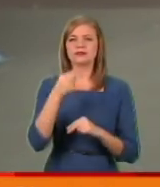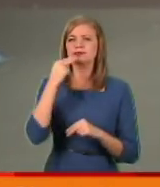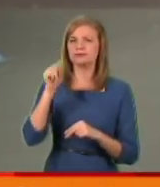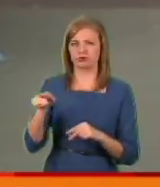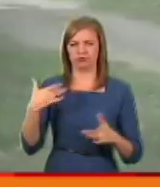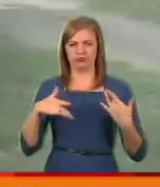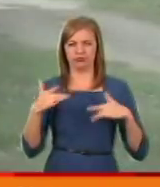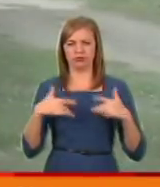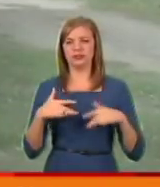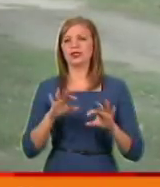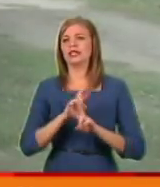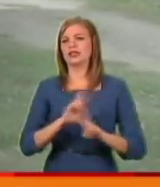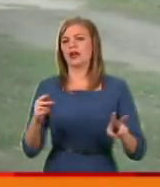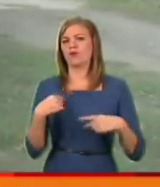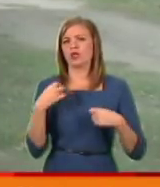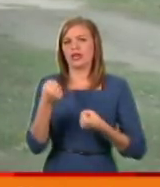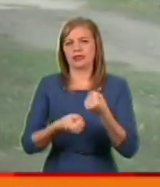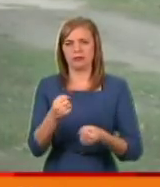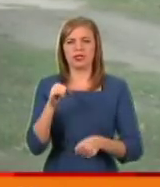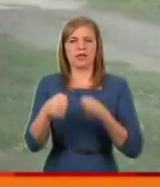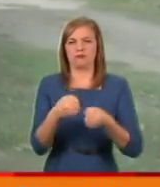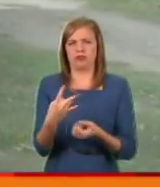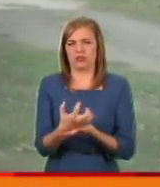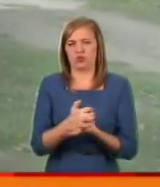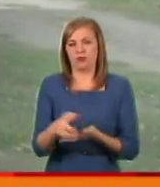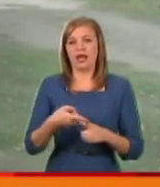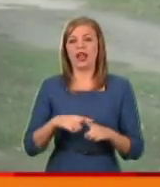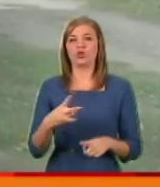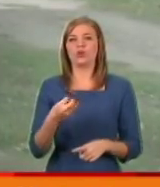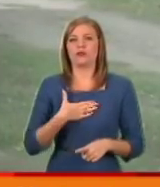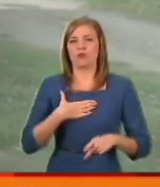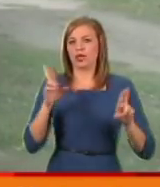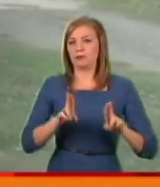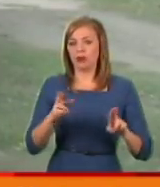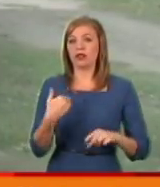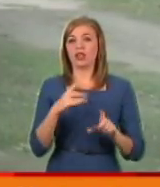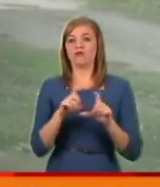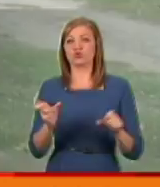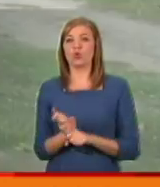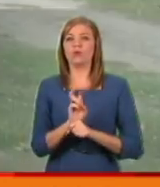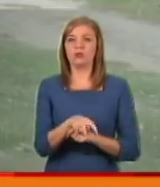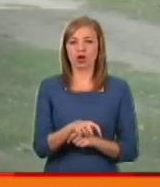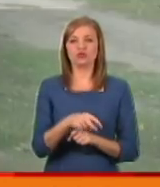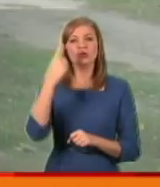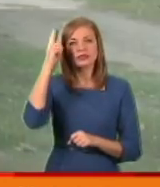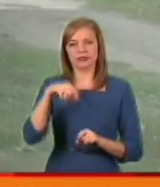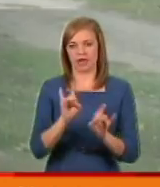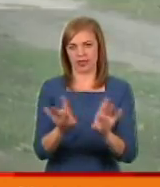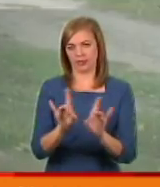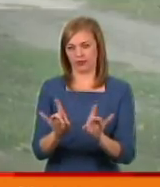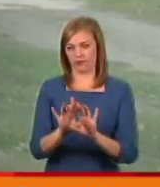звинувачення відкидає. Нікого я не била і бити не збиралась. Це не в моїх правилах. Я в школу прикажу знання